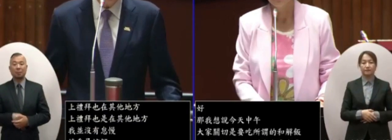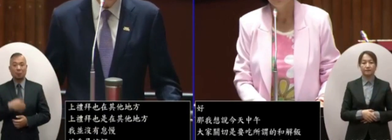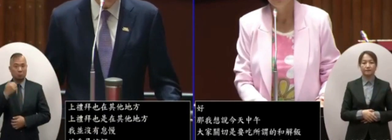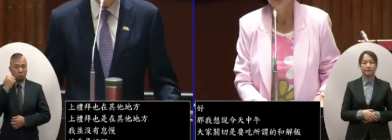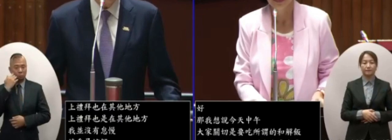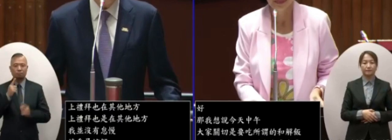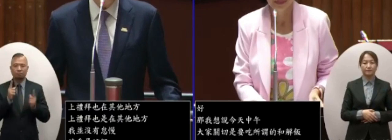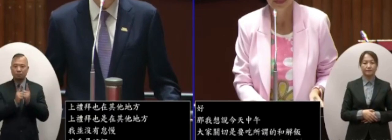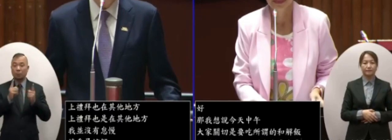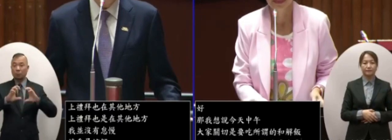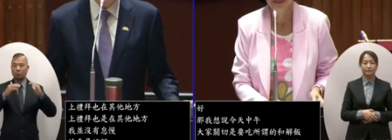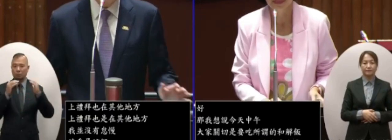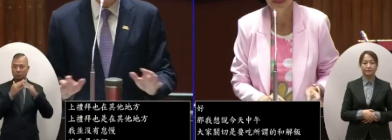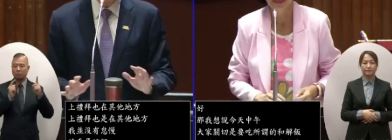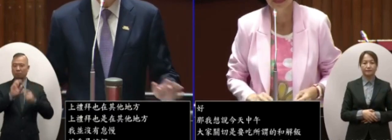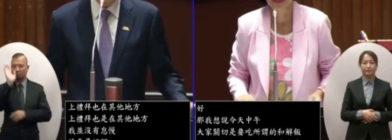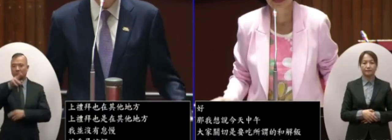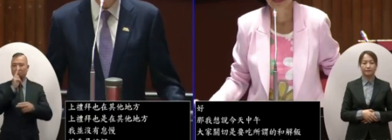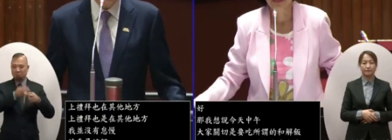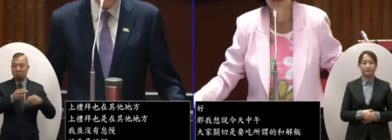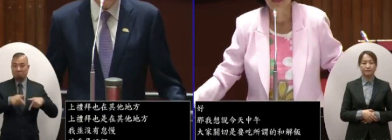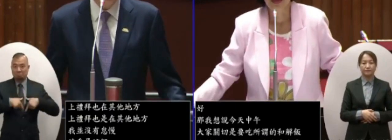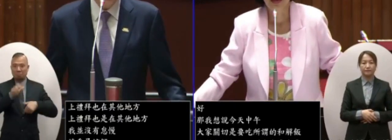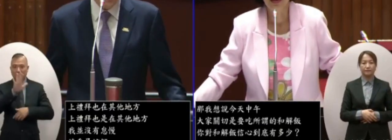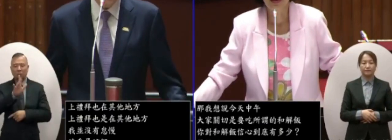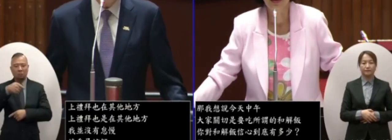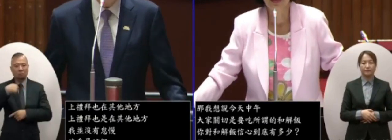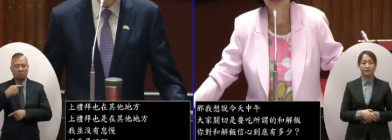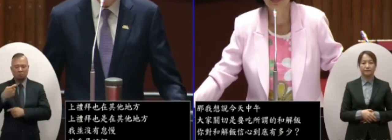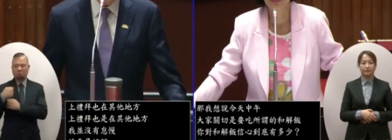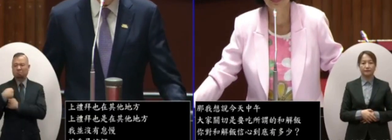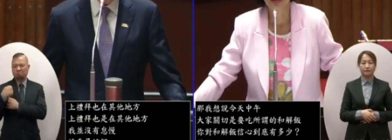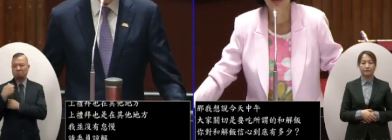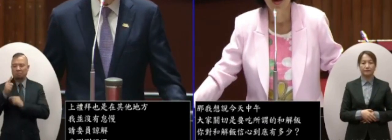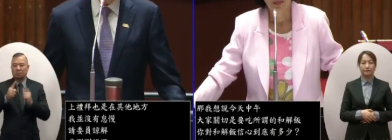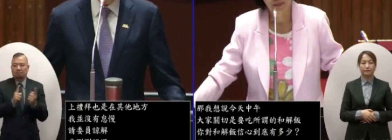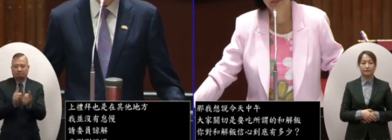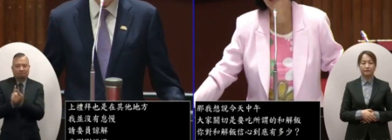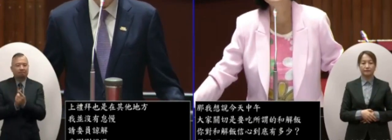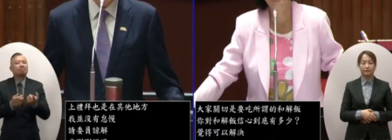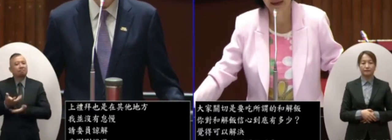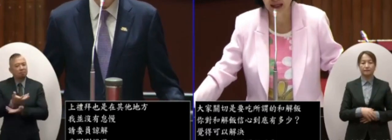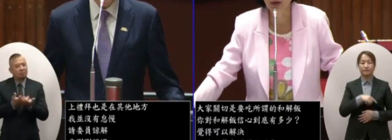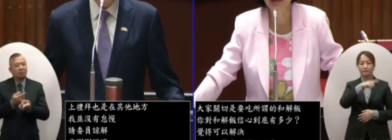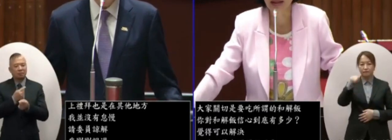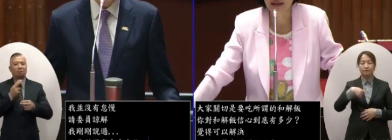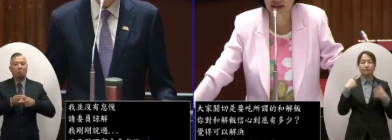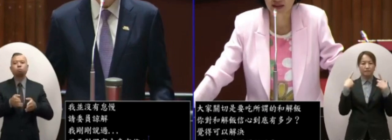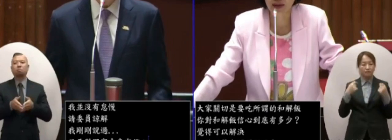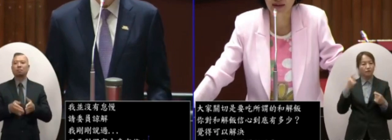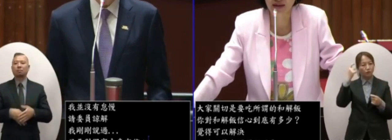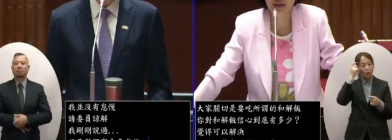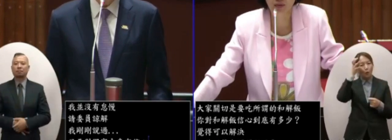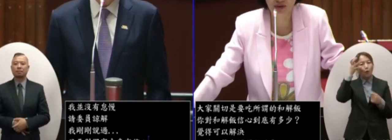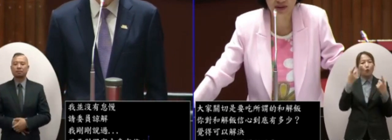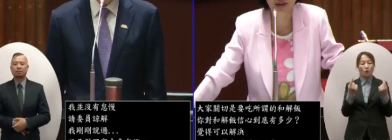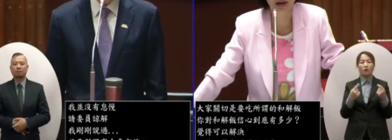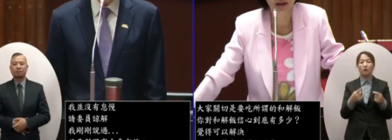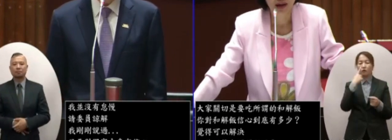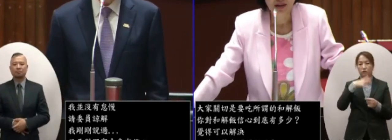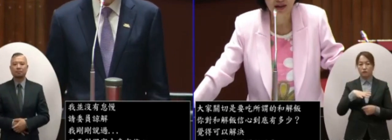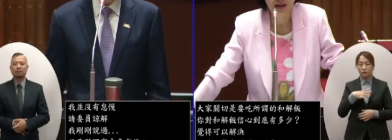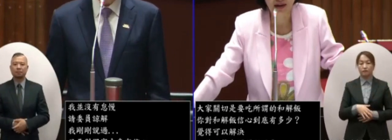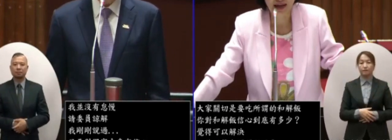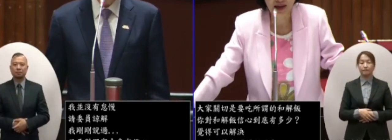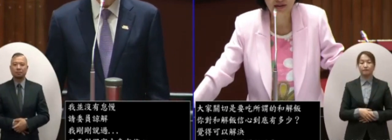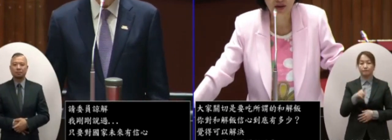心，我们任何一次的接触，我们都要深具信心的。 大家本来都是这样的期待的，而且我记得你要来当